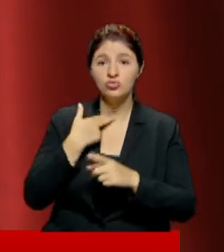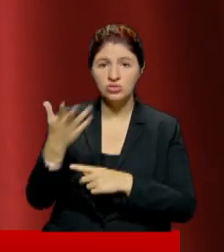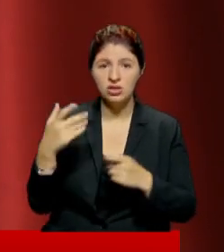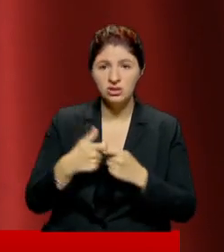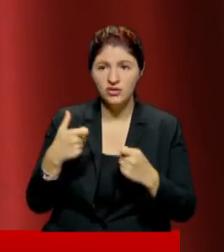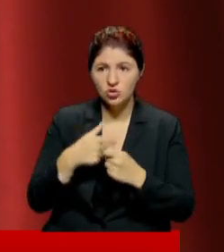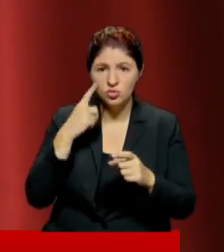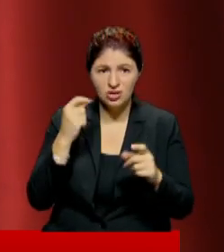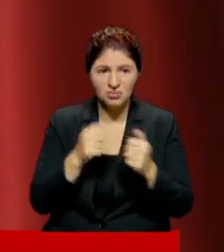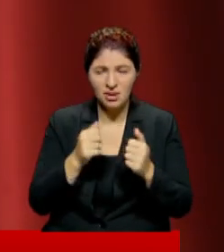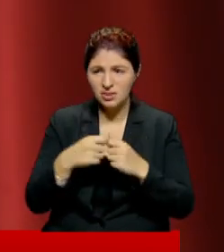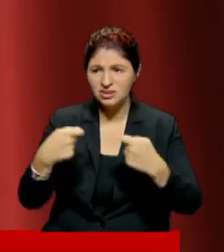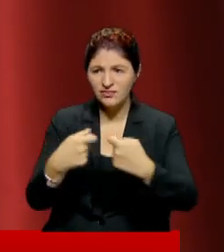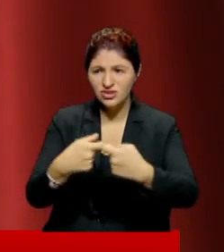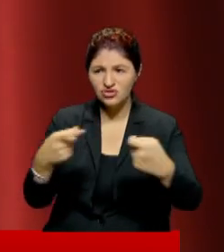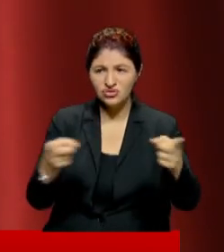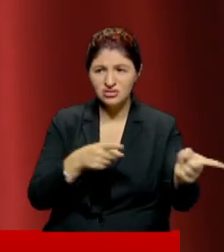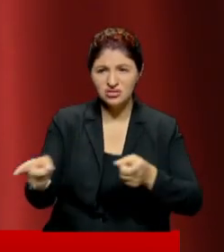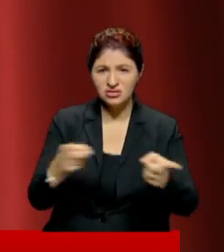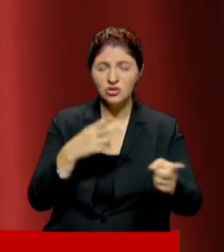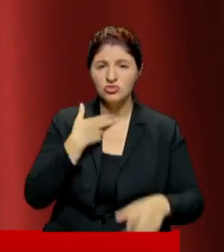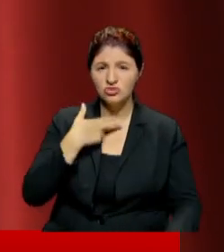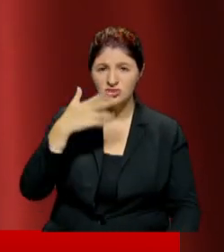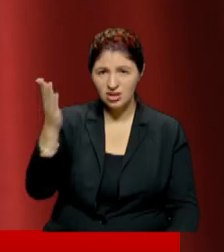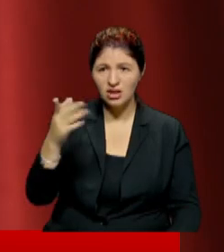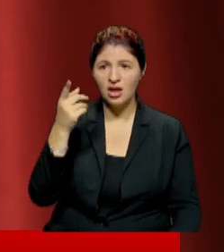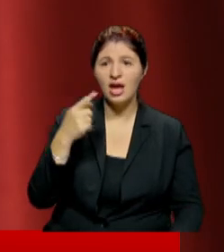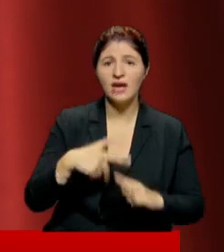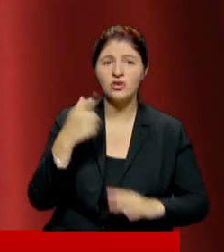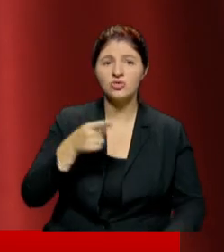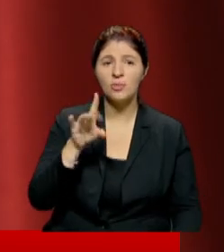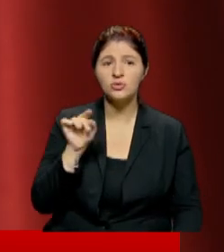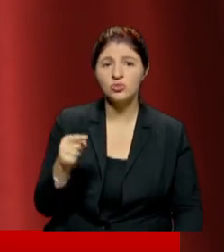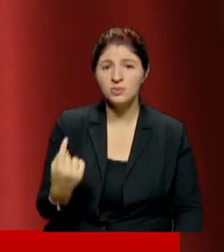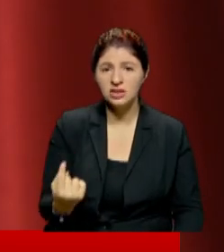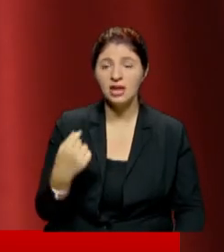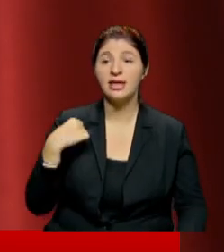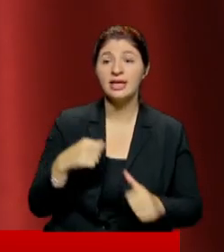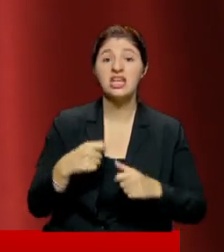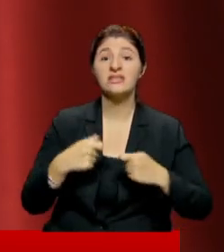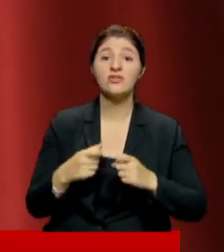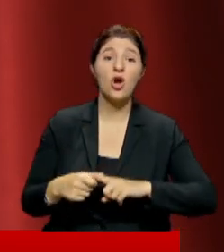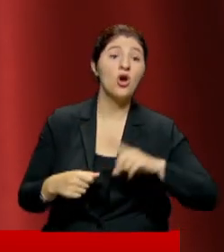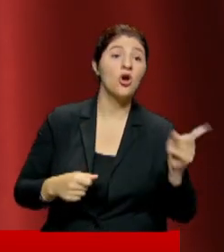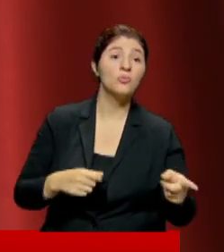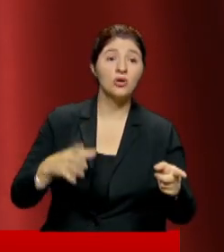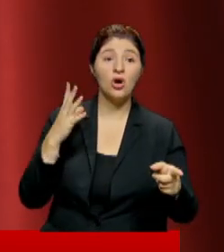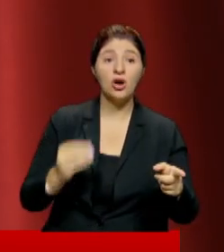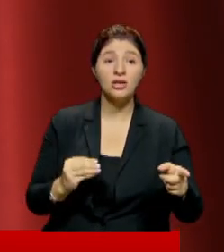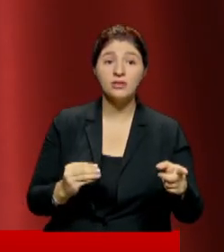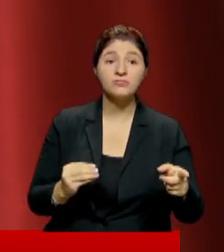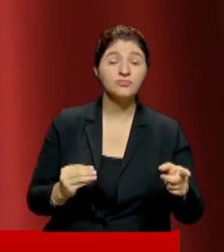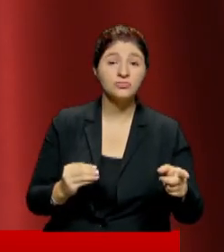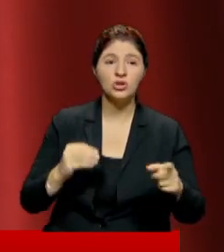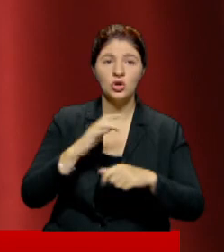savaşıyorlar Ukrayna ile beraber Savaş halindeki Rusya'da enflasyon yüzde 15.1 yine savaşı bu faktörü olan